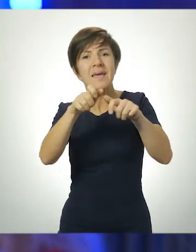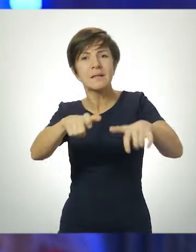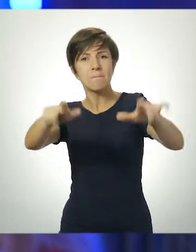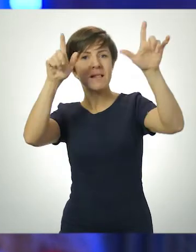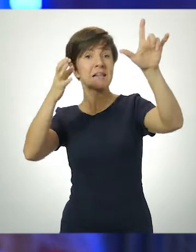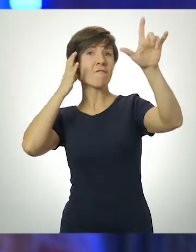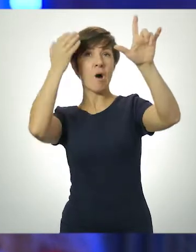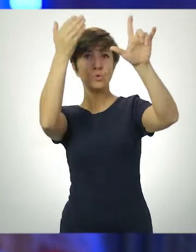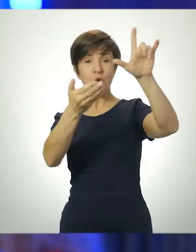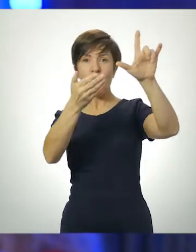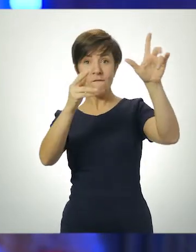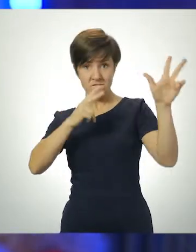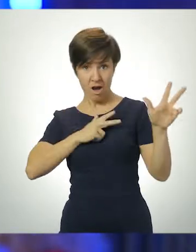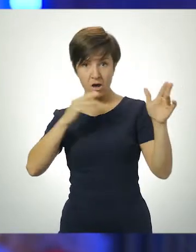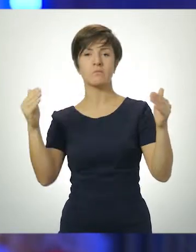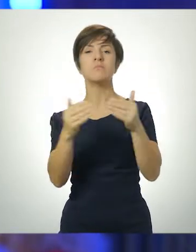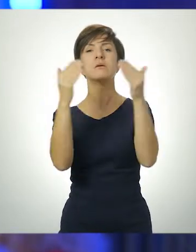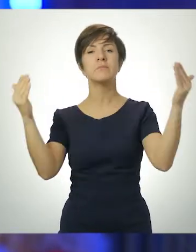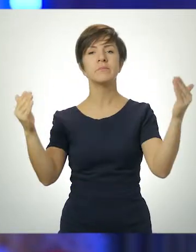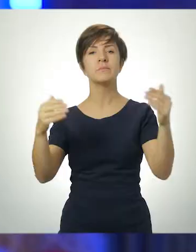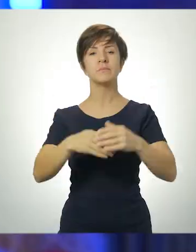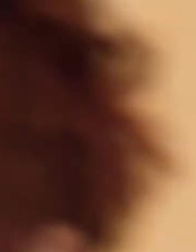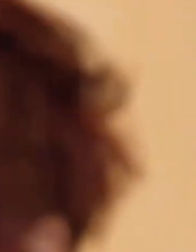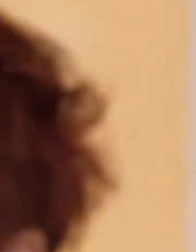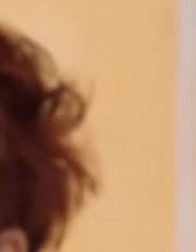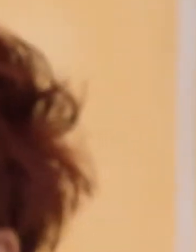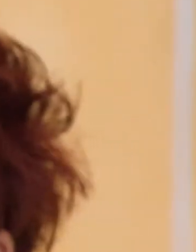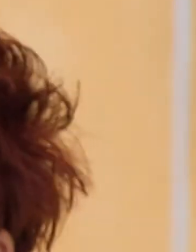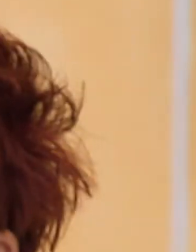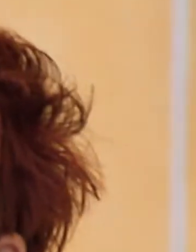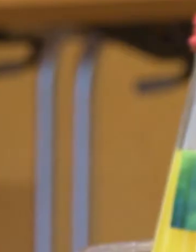aufmerksam machen muss, dass Frauen anders sind, als die Medien sie zeigen.